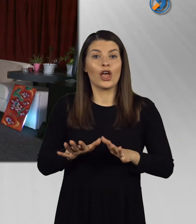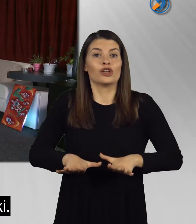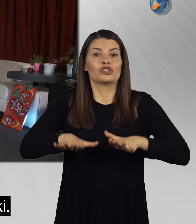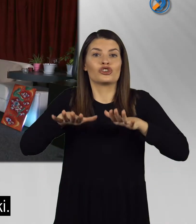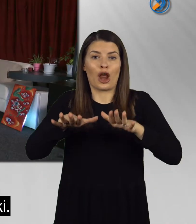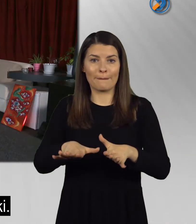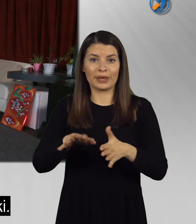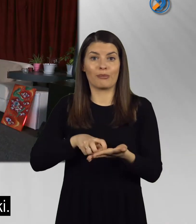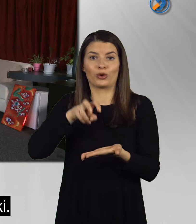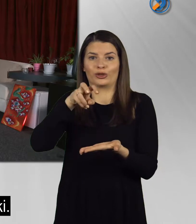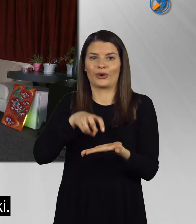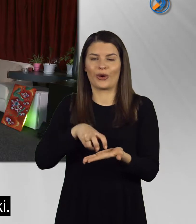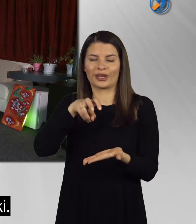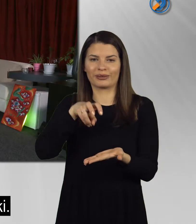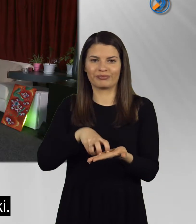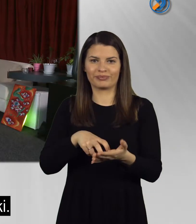Žabi poskoki.